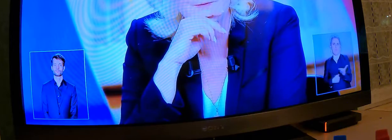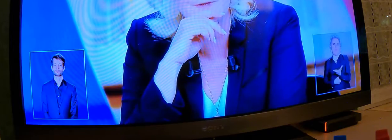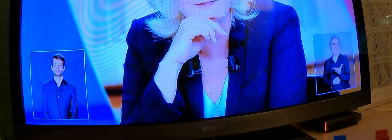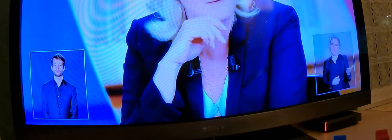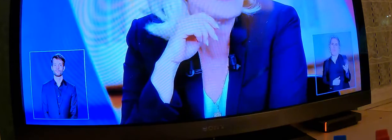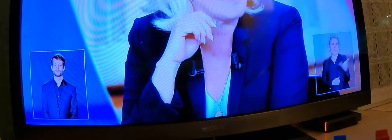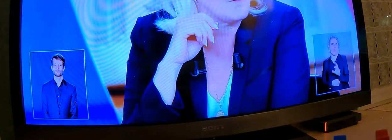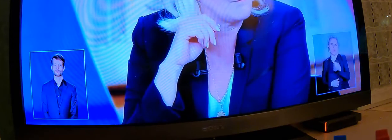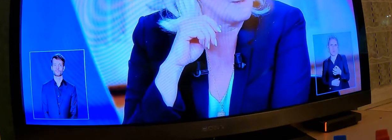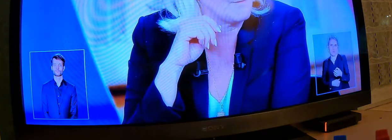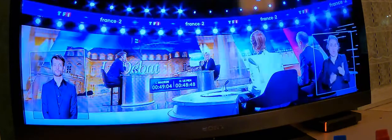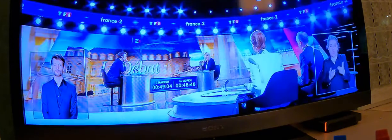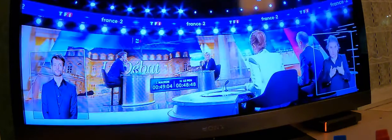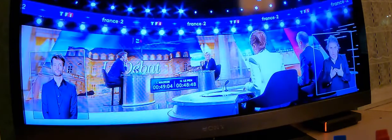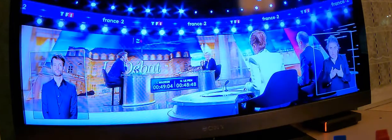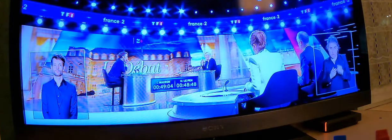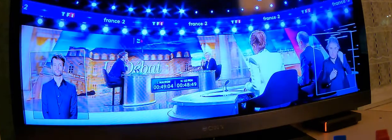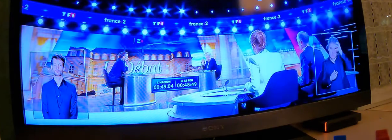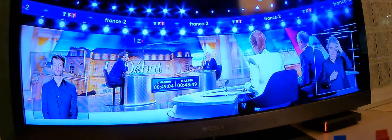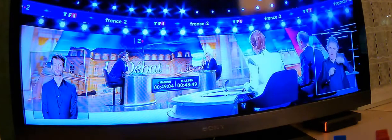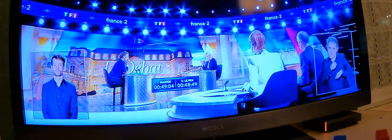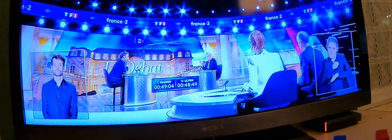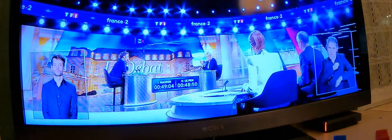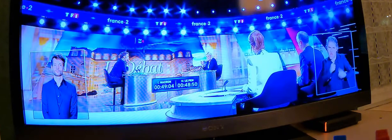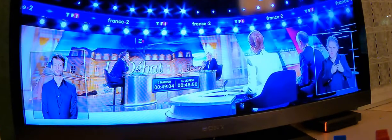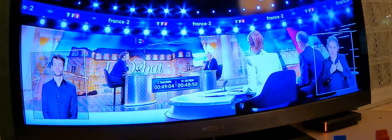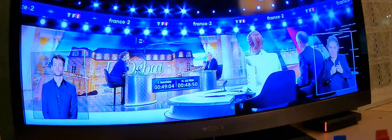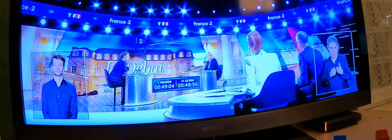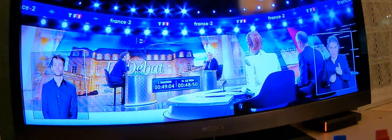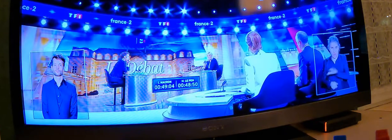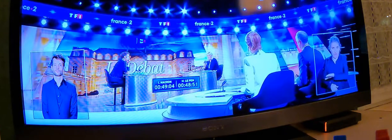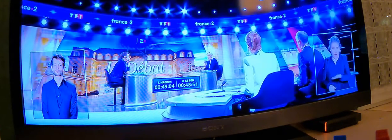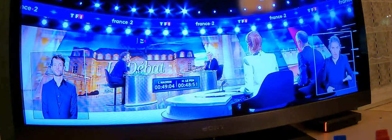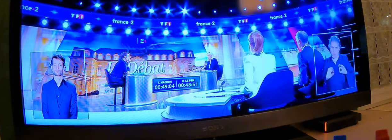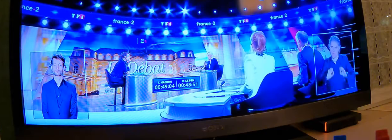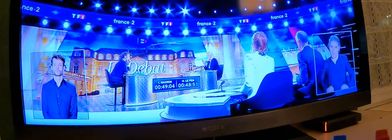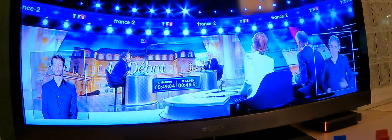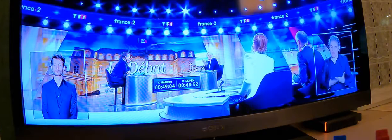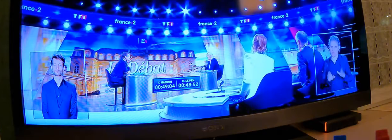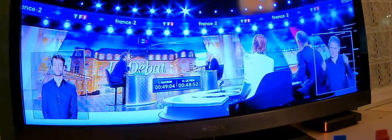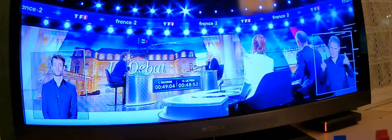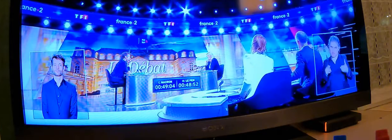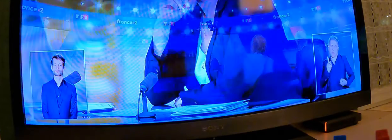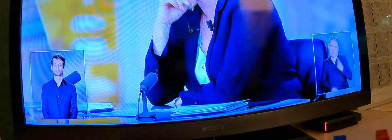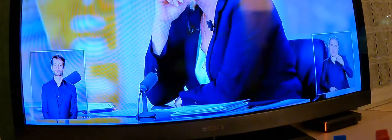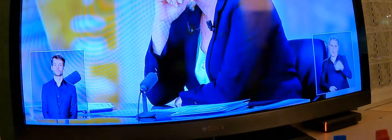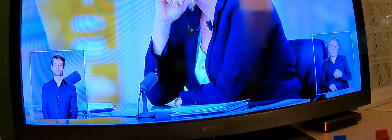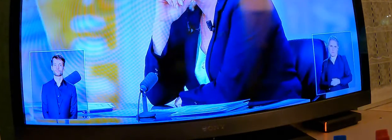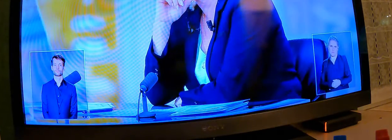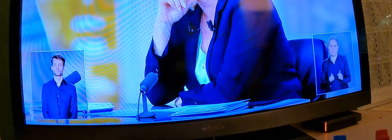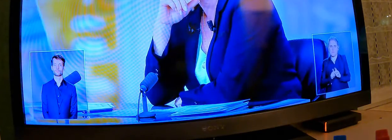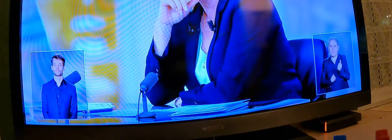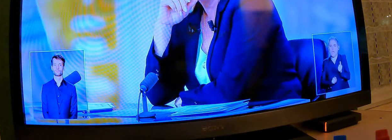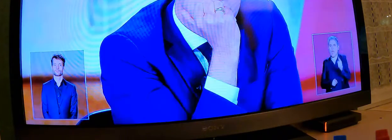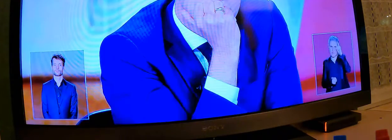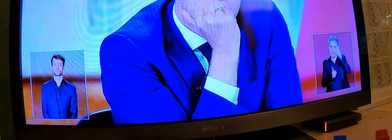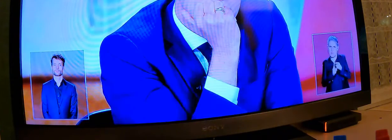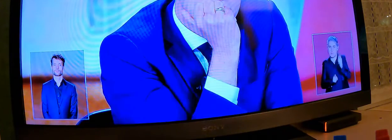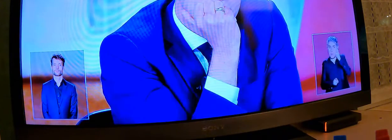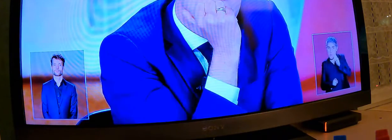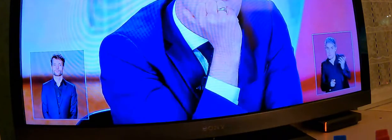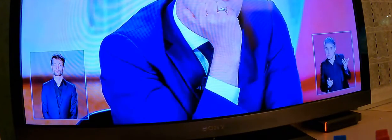tout particulier sur les savoirs fondamentaux en primaire, parce que c'est effectivement là que tout se joue. Et je voudrais aborder un sujet que M. Macron n'a pas abordé, c'est le sujet de